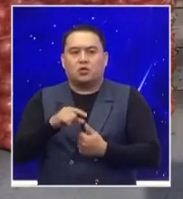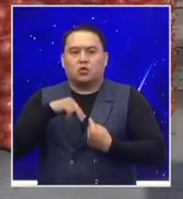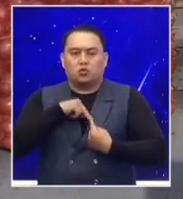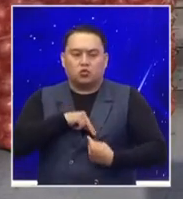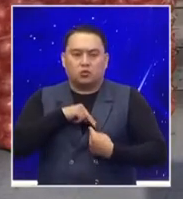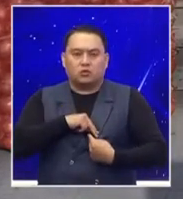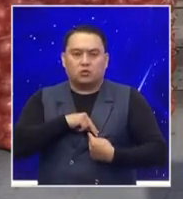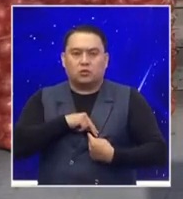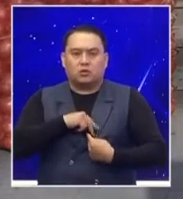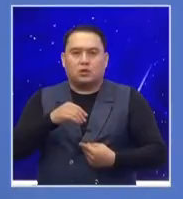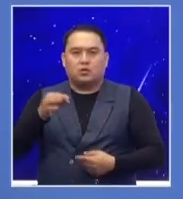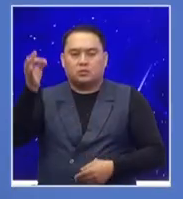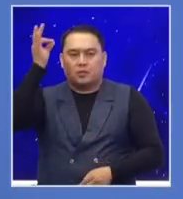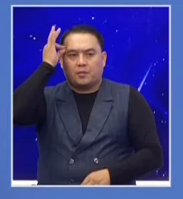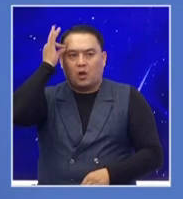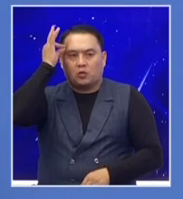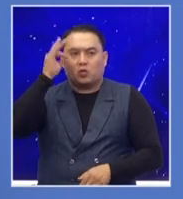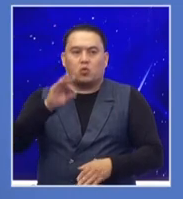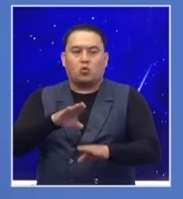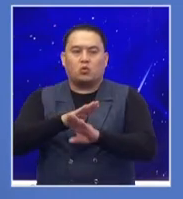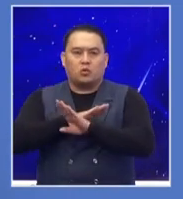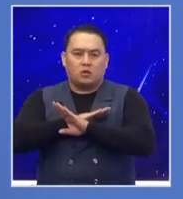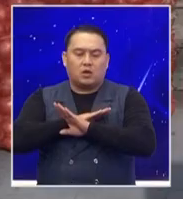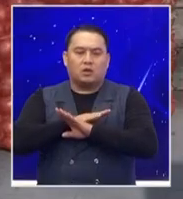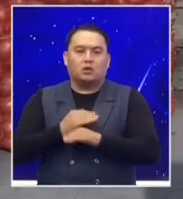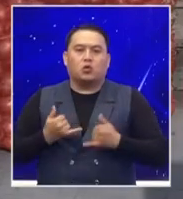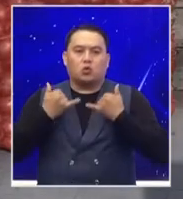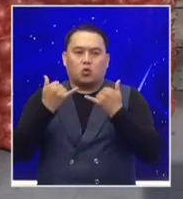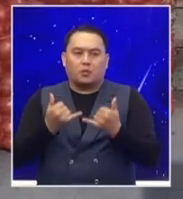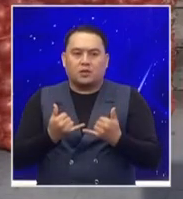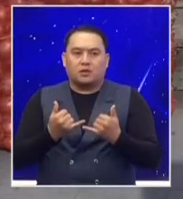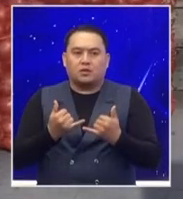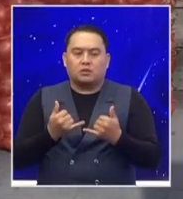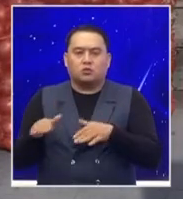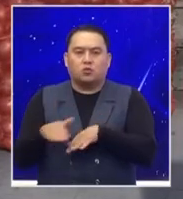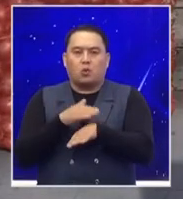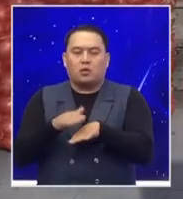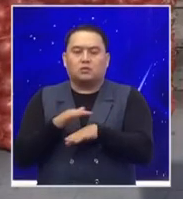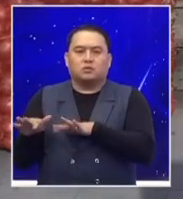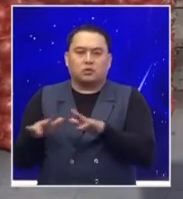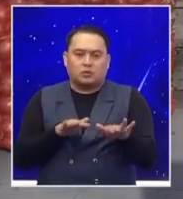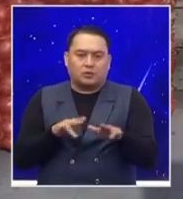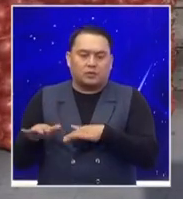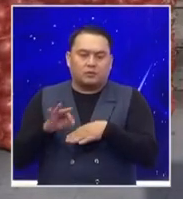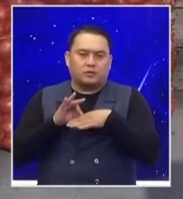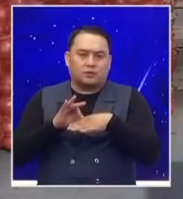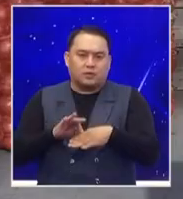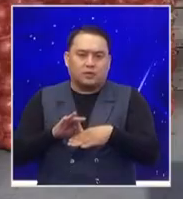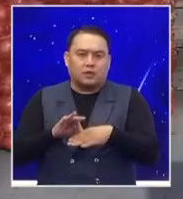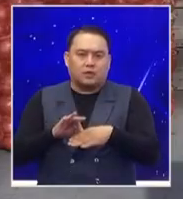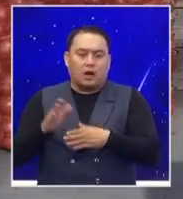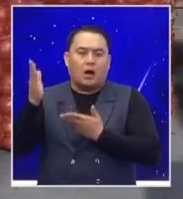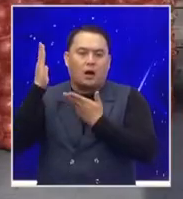үлесін ескере ол кісінің марқұм болған кісіге Құран бағыштау мақсатта осы қайырымдылық шараны өткізіп жатырмыз енді. Алла